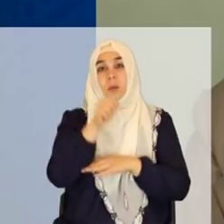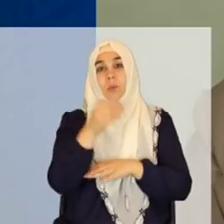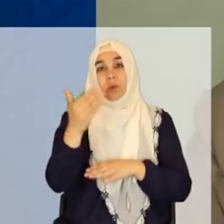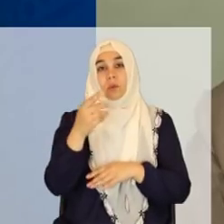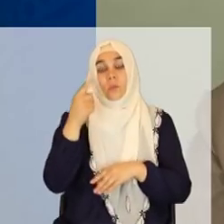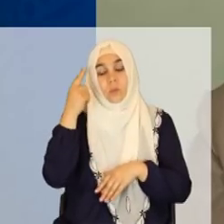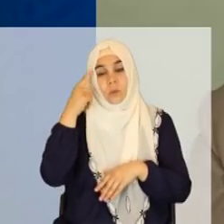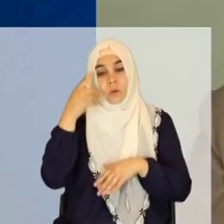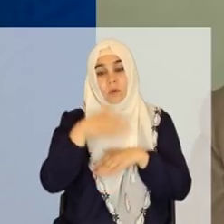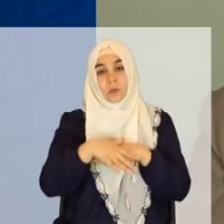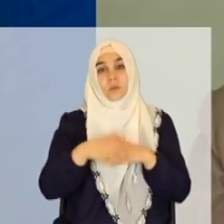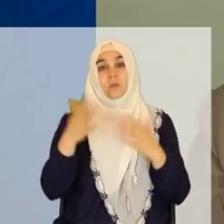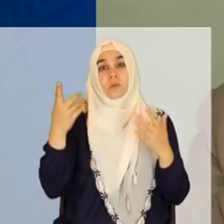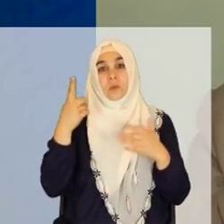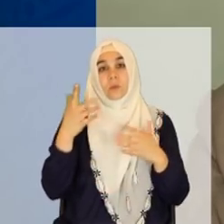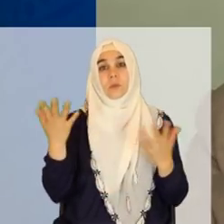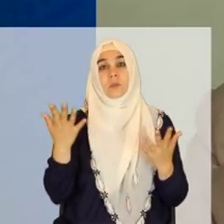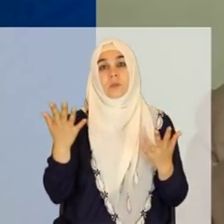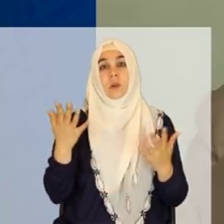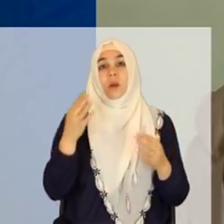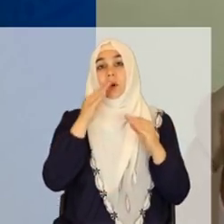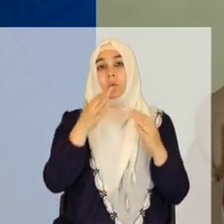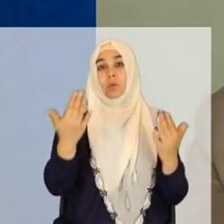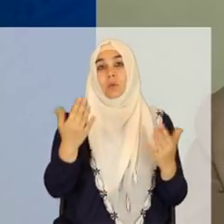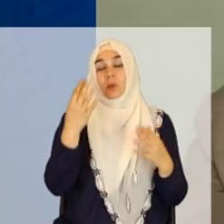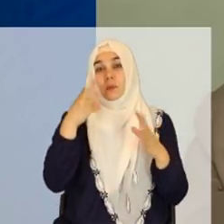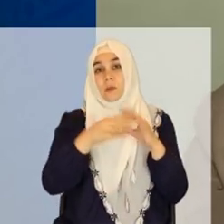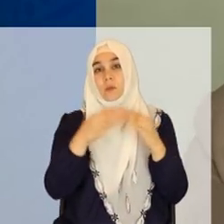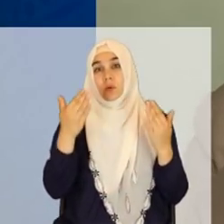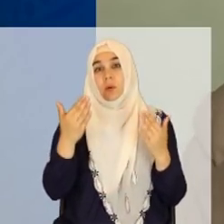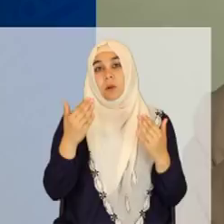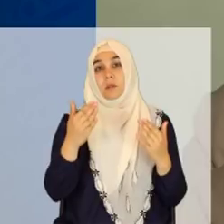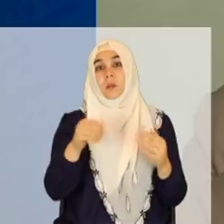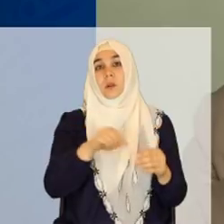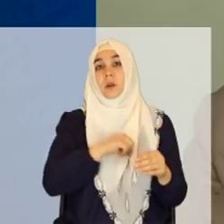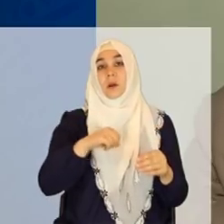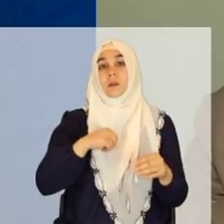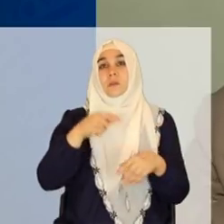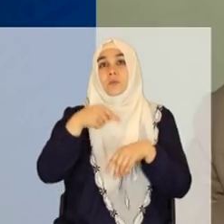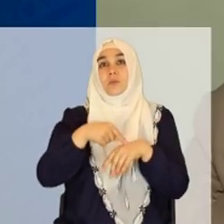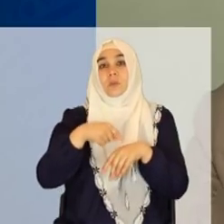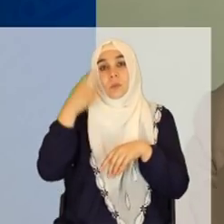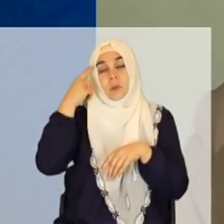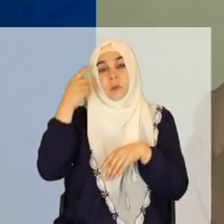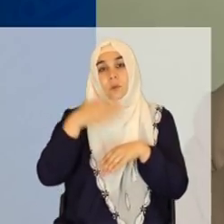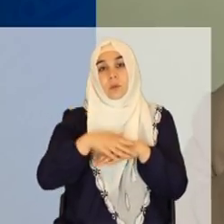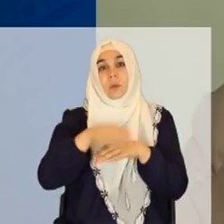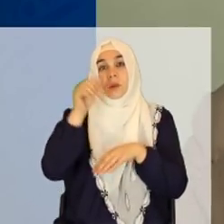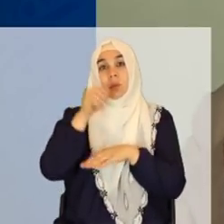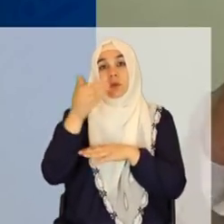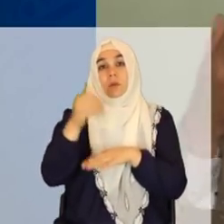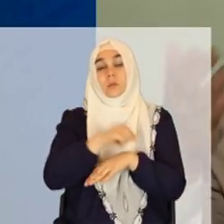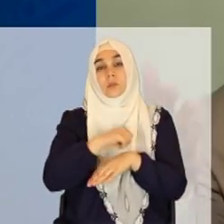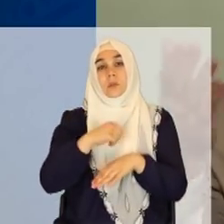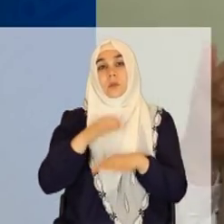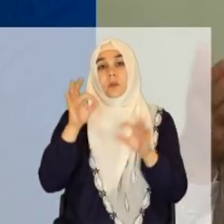ibodatlarimizni biz mohiyatini tushunyapmiz, ularga ruh kirityapmiz, ularni halovatini tatyapmiz va o'sha ibodatlar